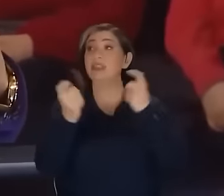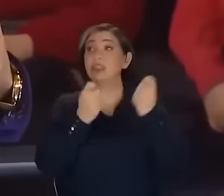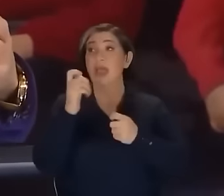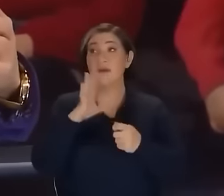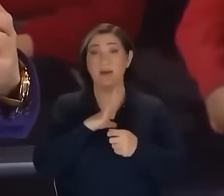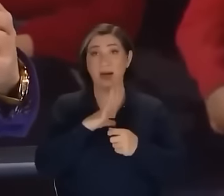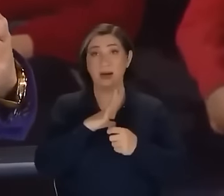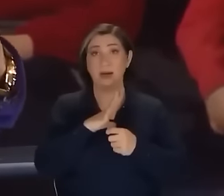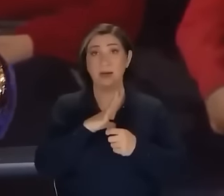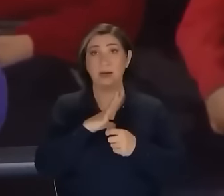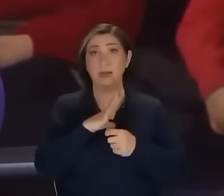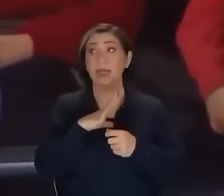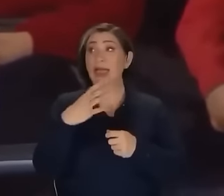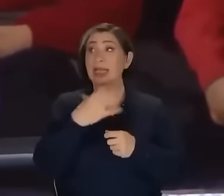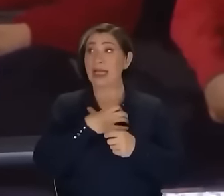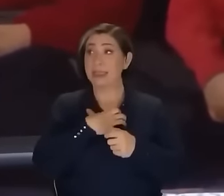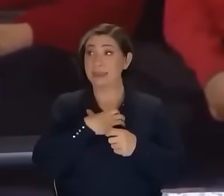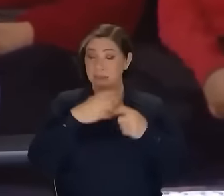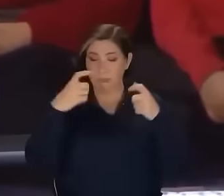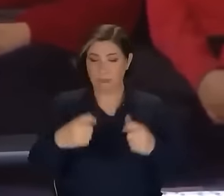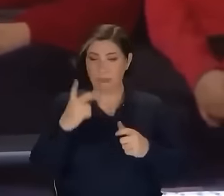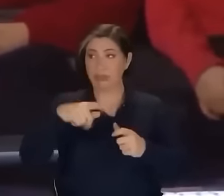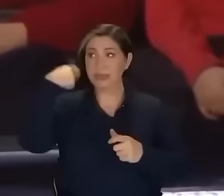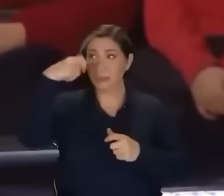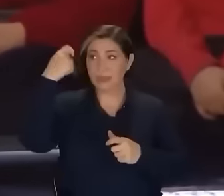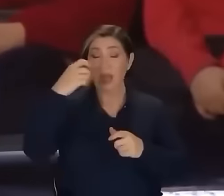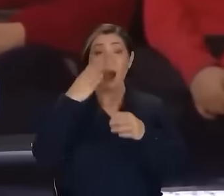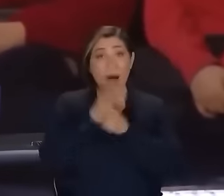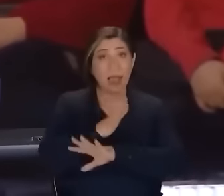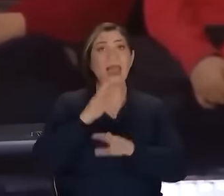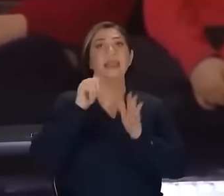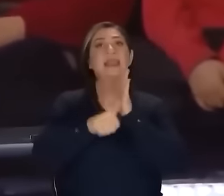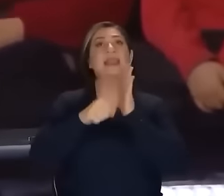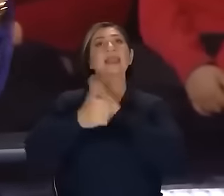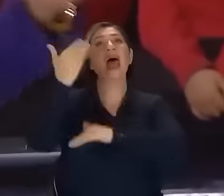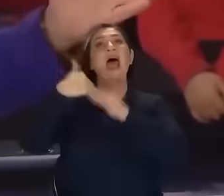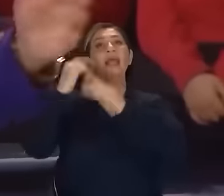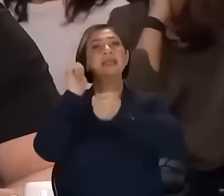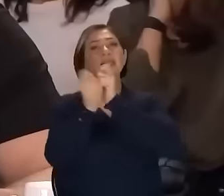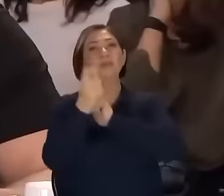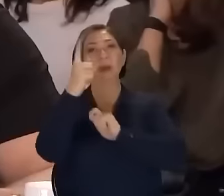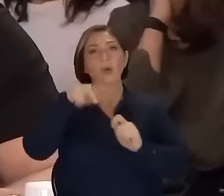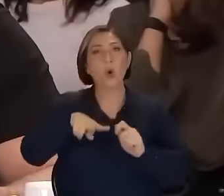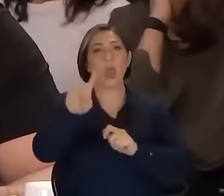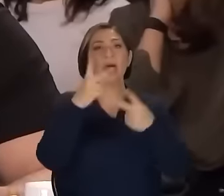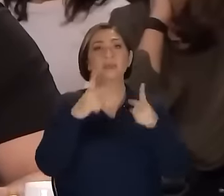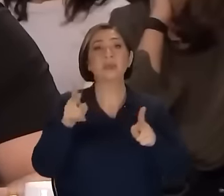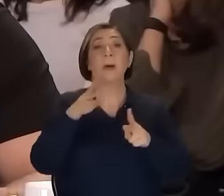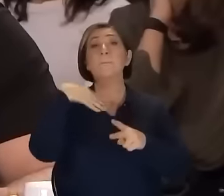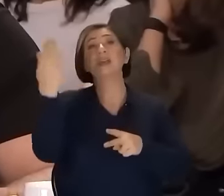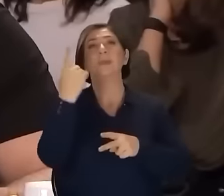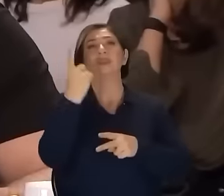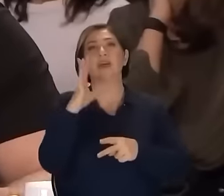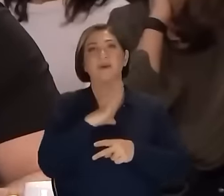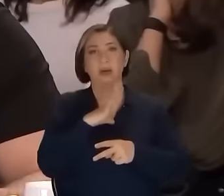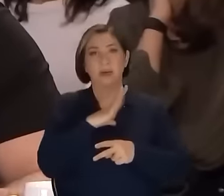var, yani kendi ülkesinin sinemasında hakikaten tarihi değiştirmiş, başka bir yol açmış. Bir de başka bir